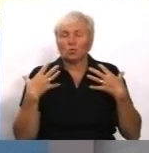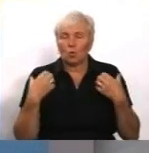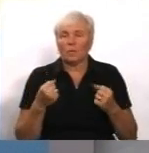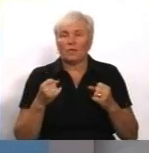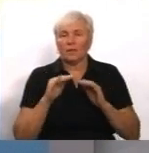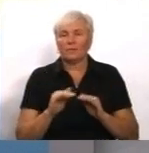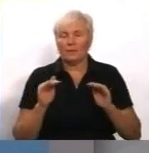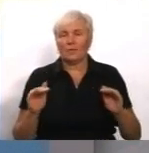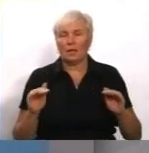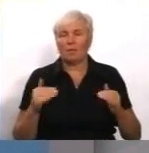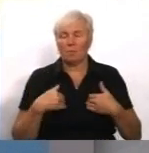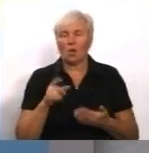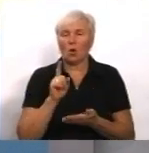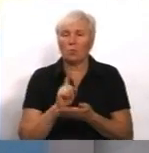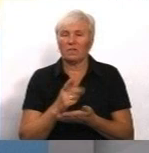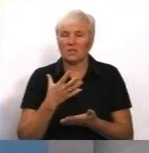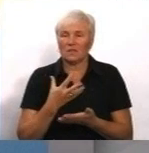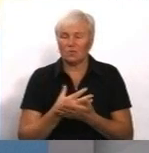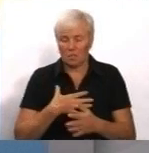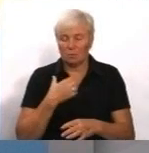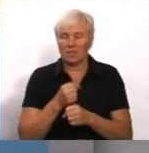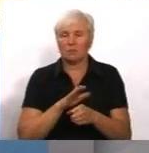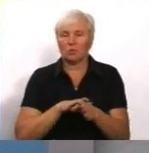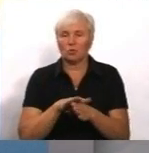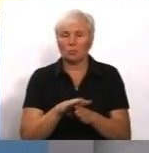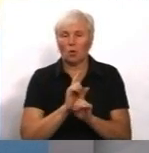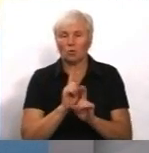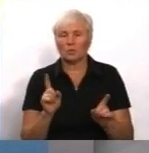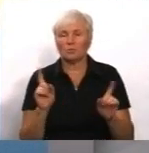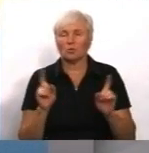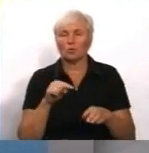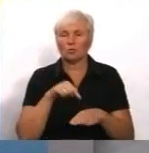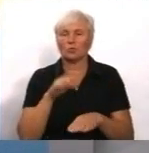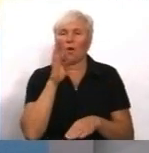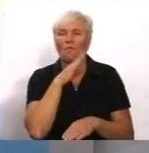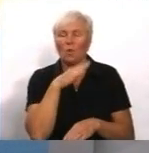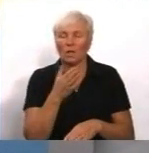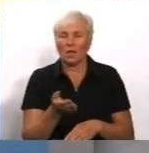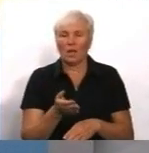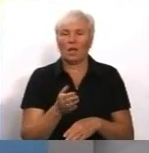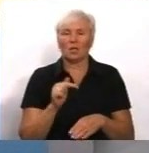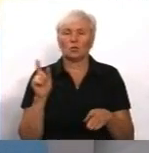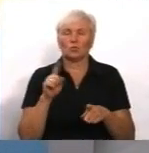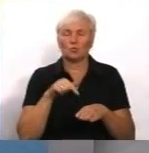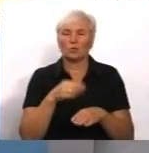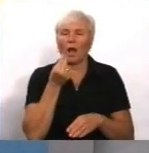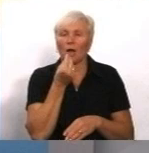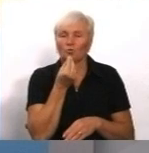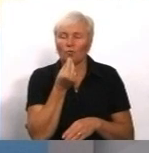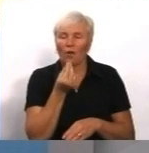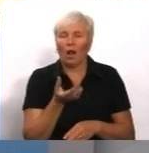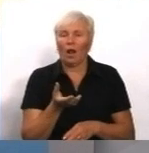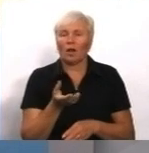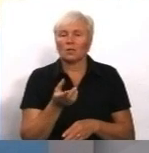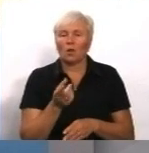ми обов'язково свої принципи дотримуємося, особливо, що стосується води, особливо, що стосується харчування, і особливо,